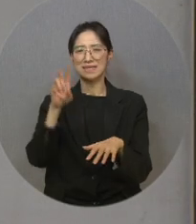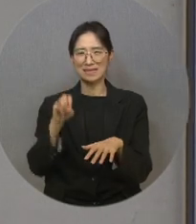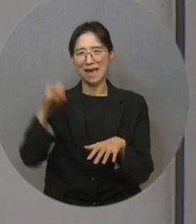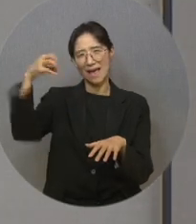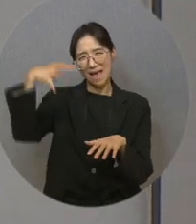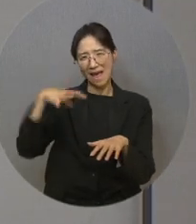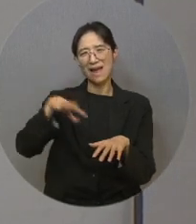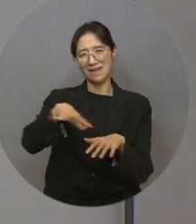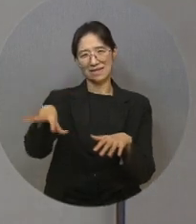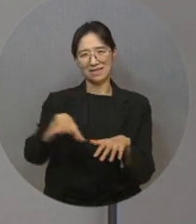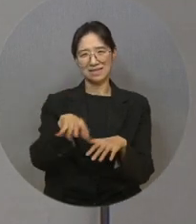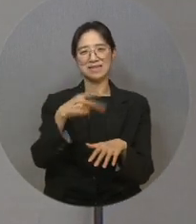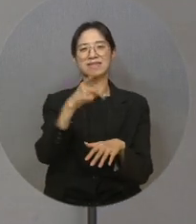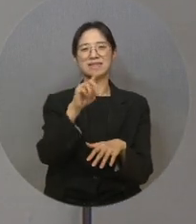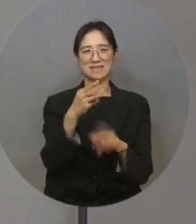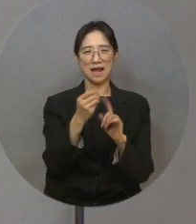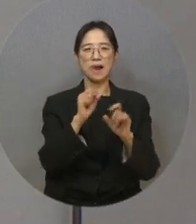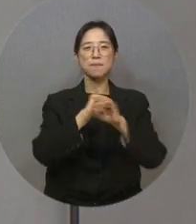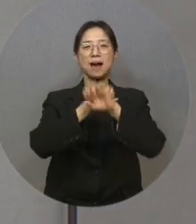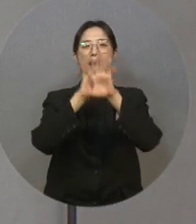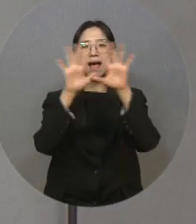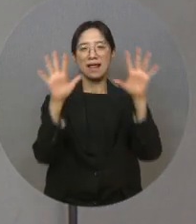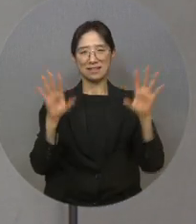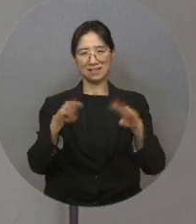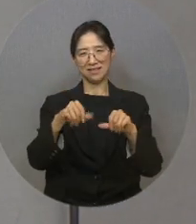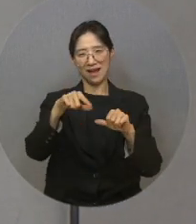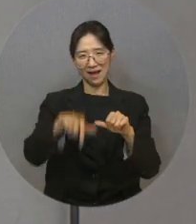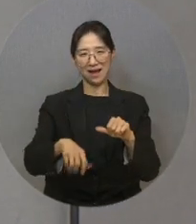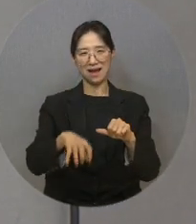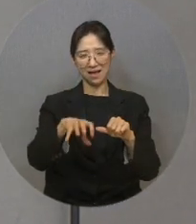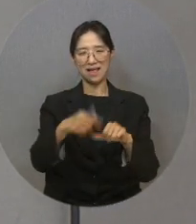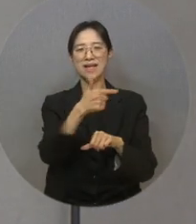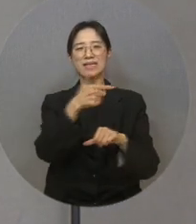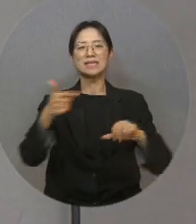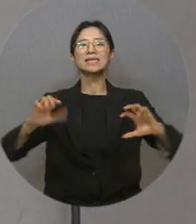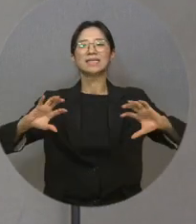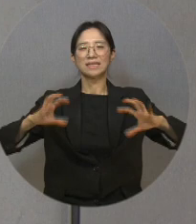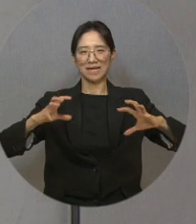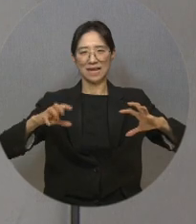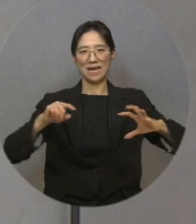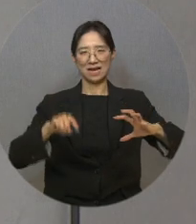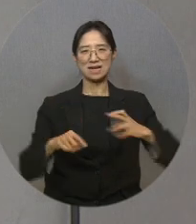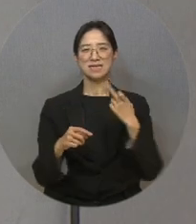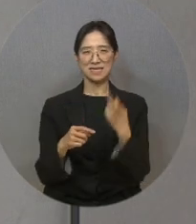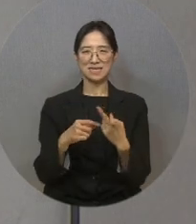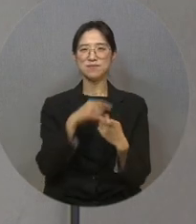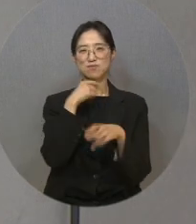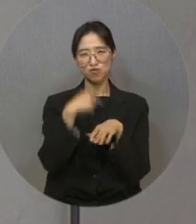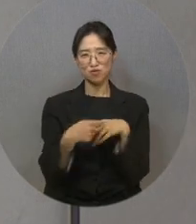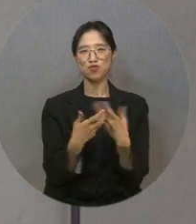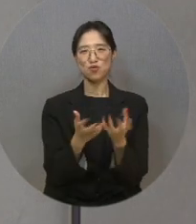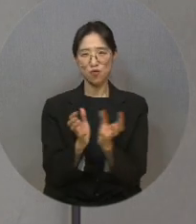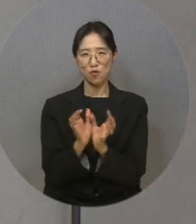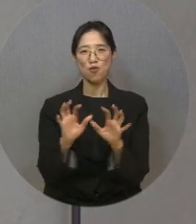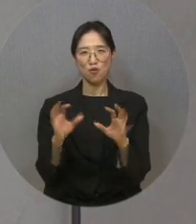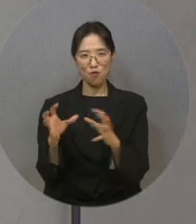그 밝은 땅의 큰 나라는 12 부족 국가를